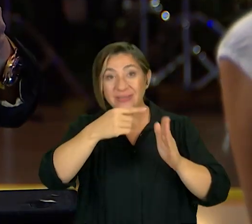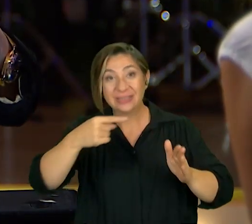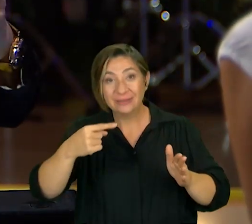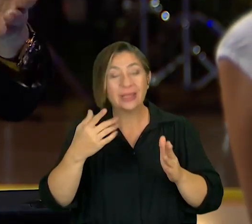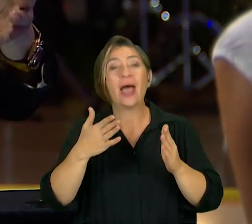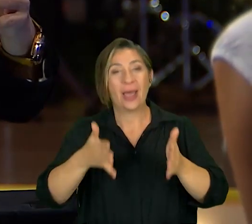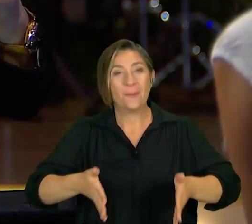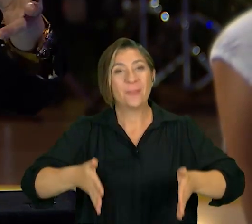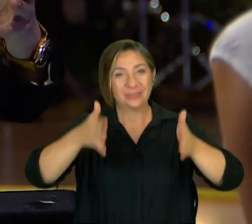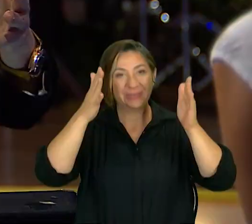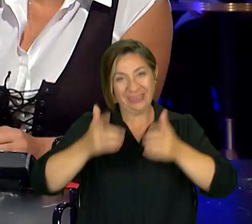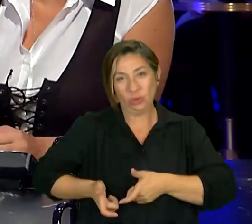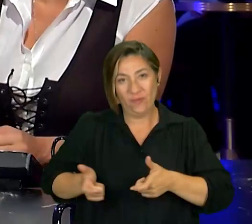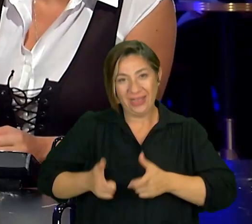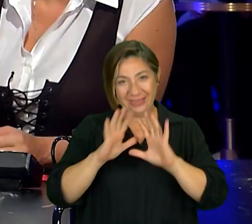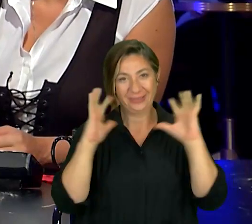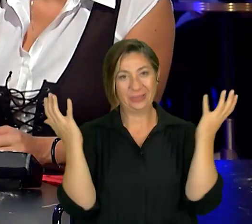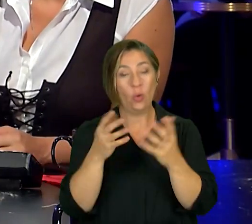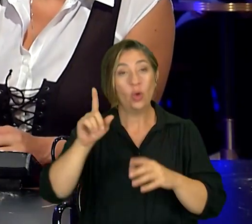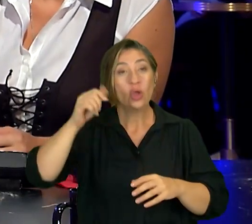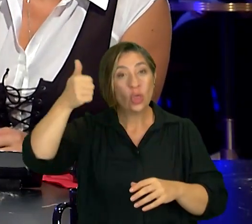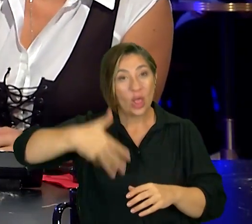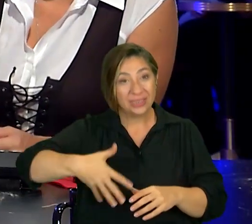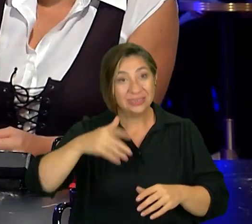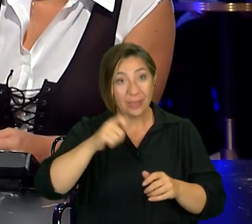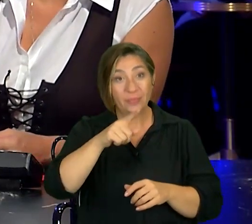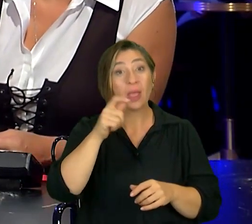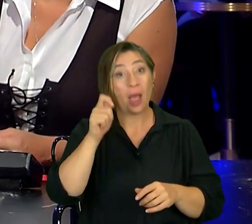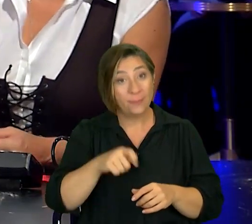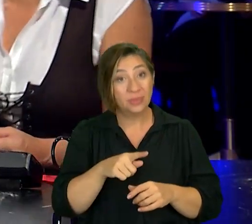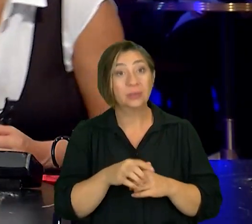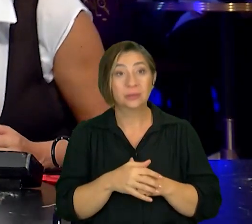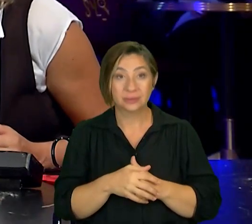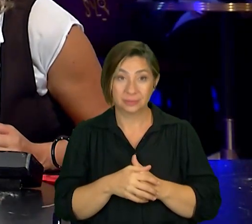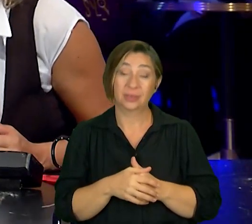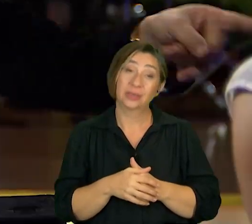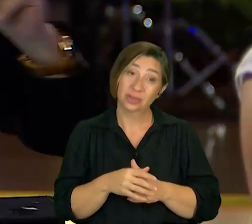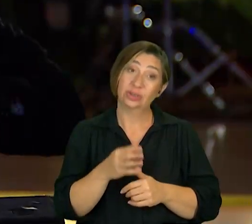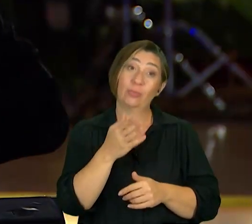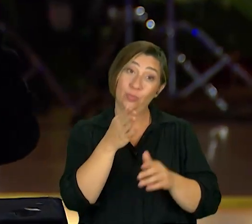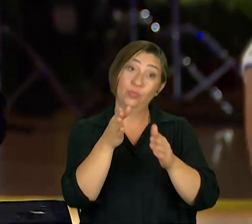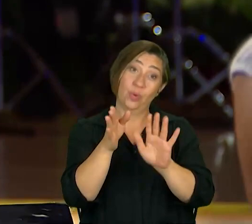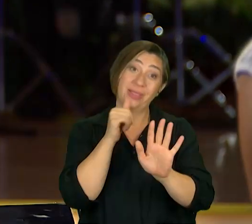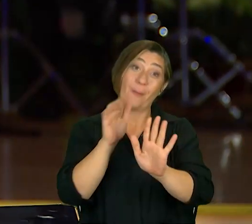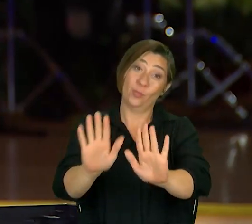oturuyorsunuz? Apartman. Sitede otur. Mesela oranın yöneticiliğini yapar yaptım. Mı? Onu ya yaptı değil mi? Tamam işte